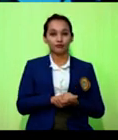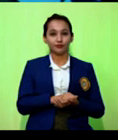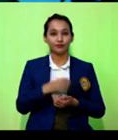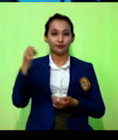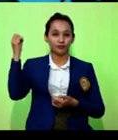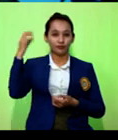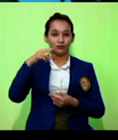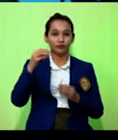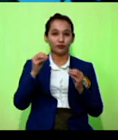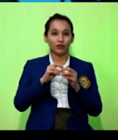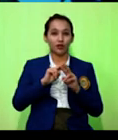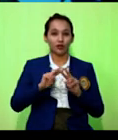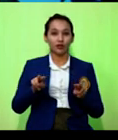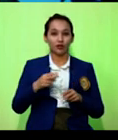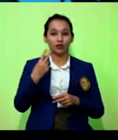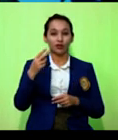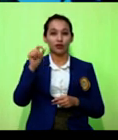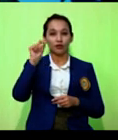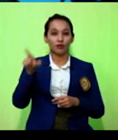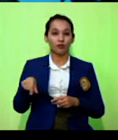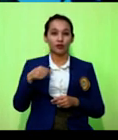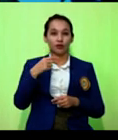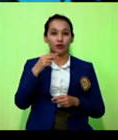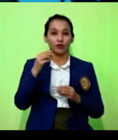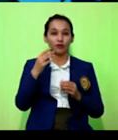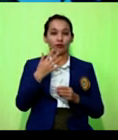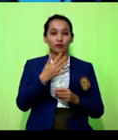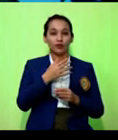Quyosh 10, 2 ta oy mo'ma 5, 20.